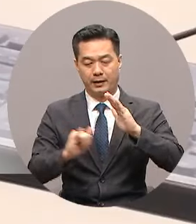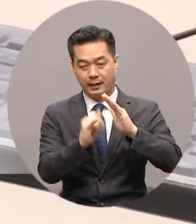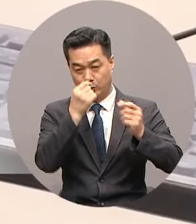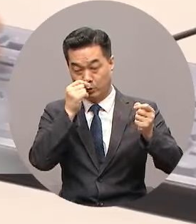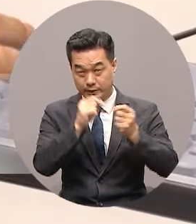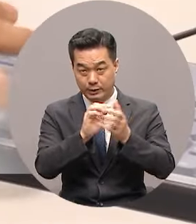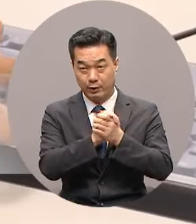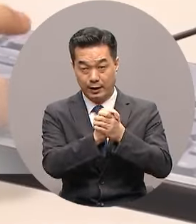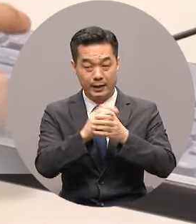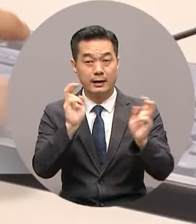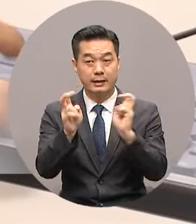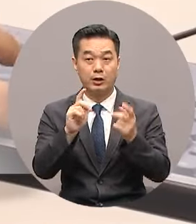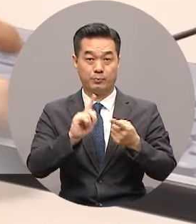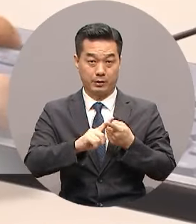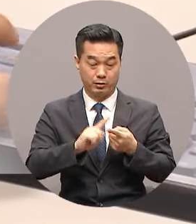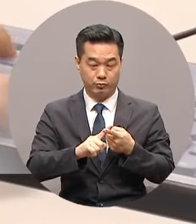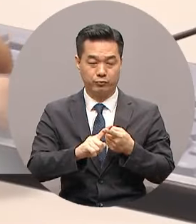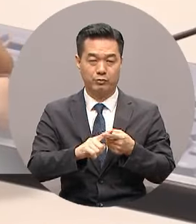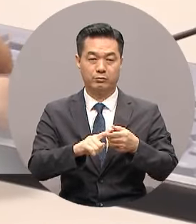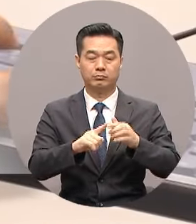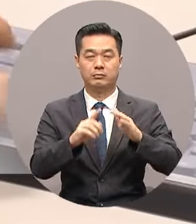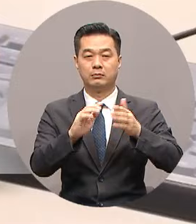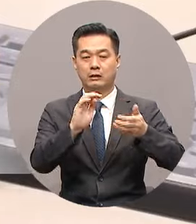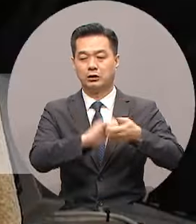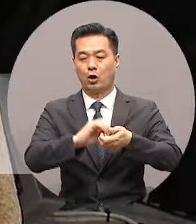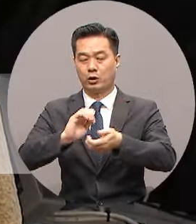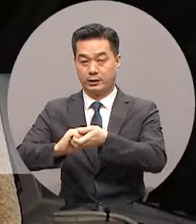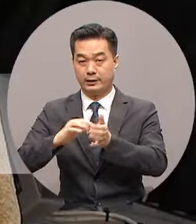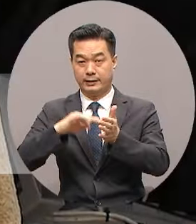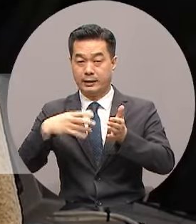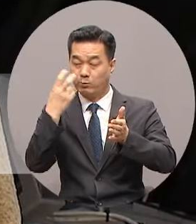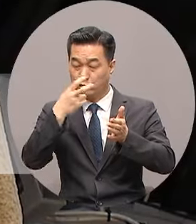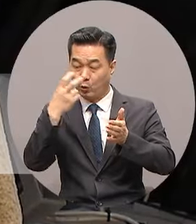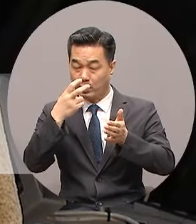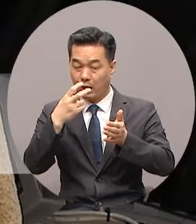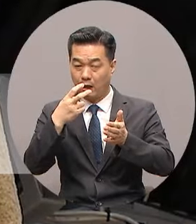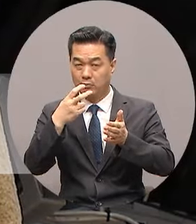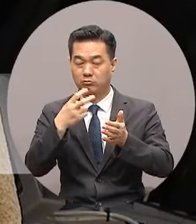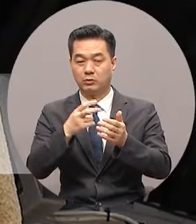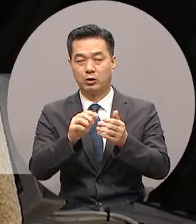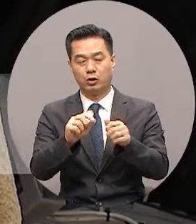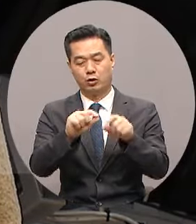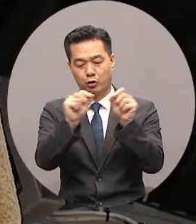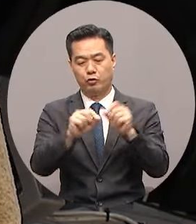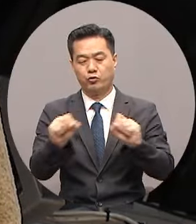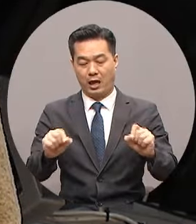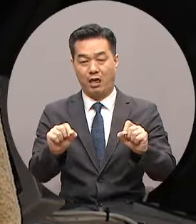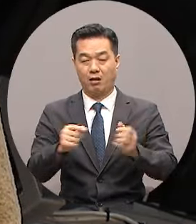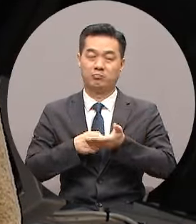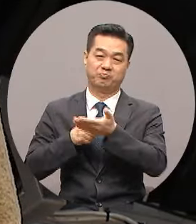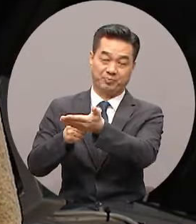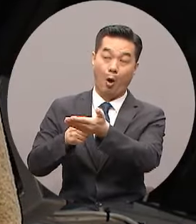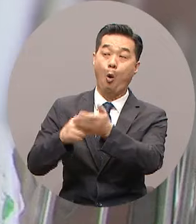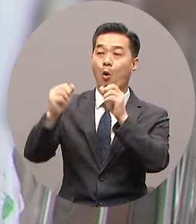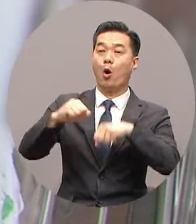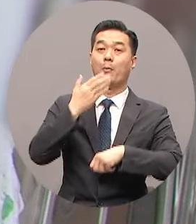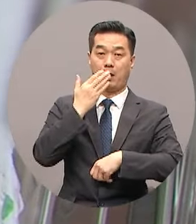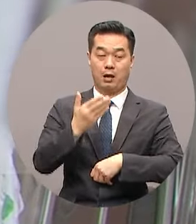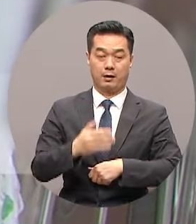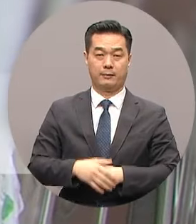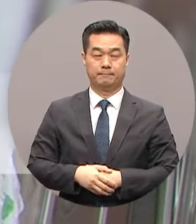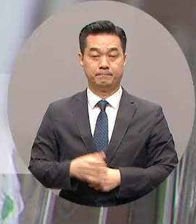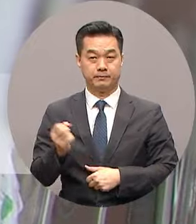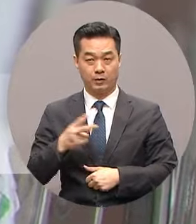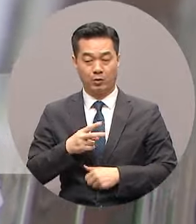해당하는 중소기업은 정기 세무 조사 대상으로 선정될 경우 내년 1월부터 조사 유해를 신청할 수 있게 됩니다